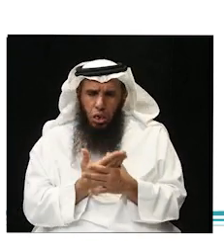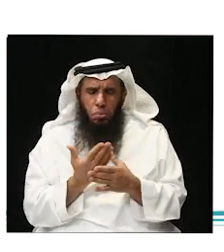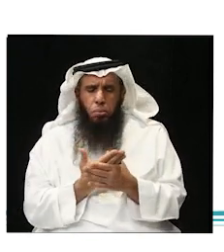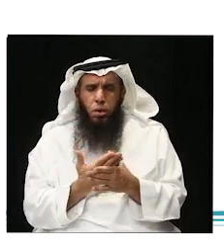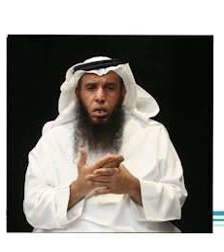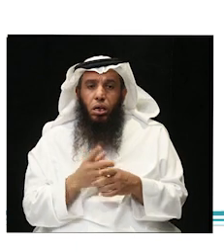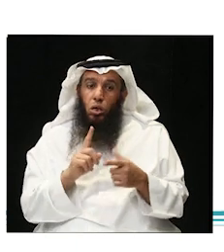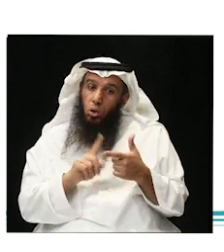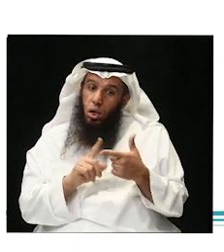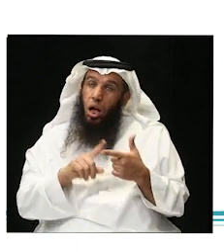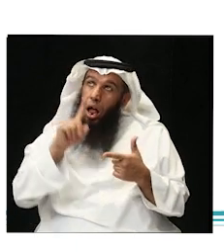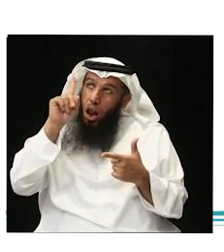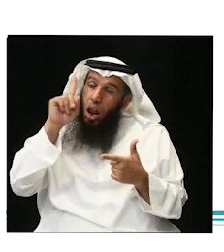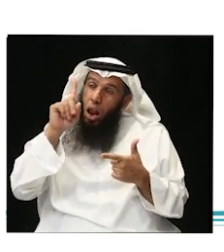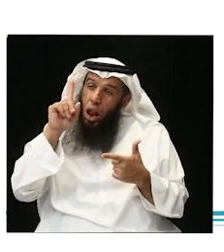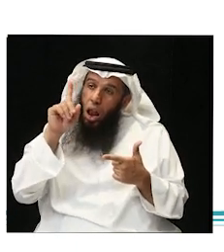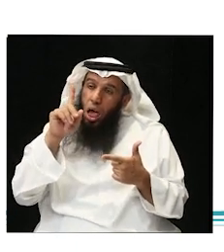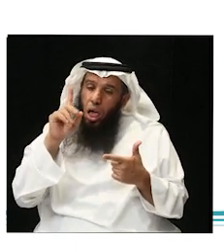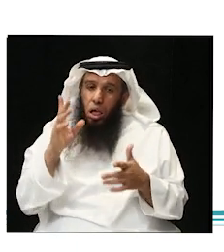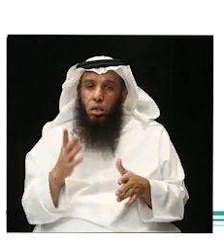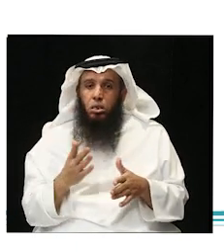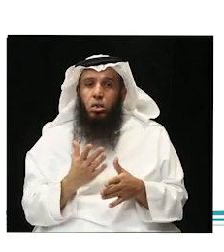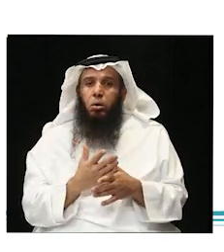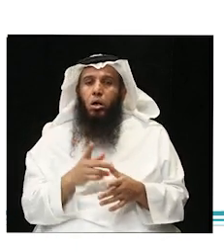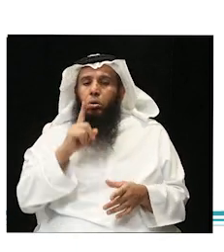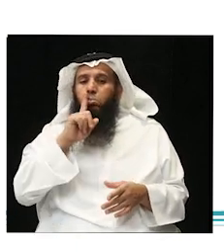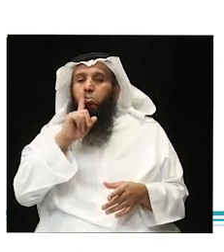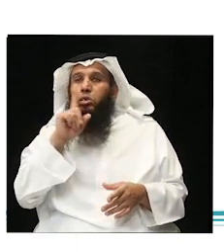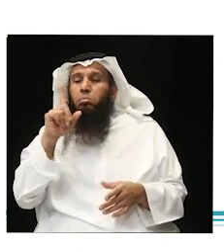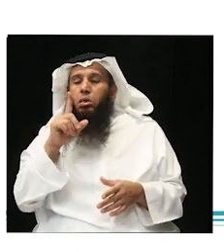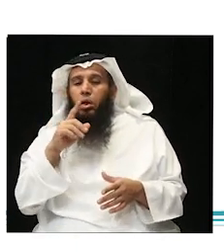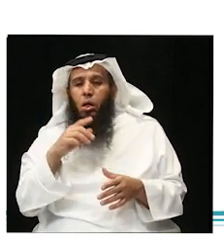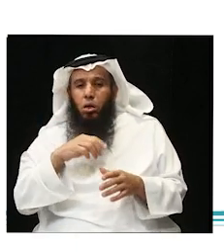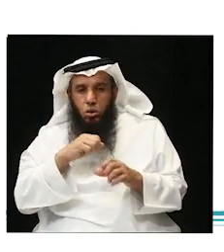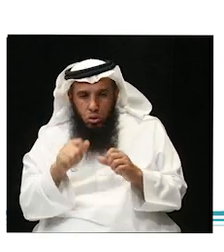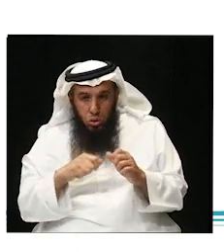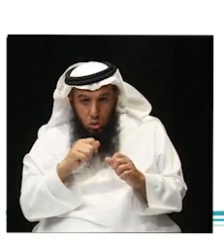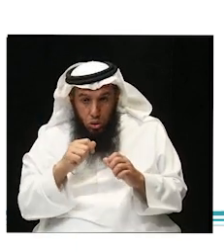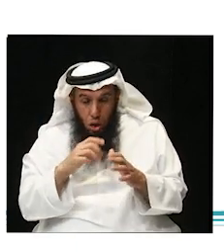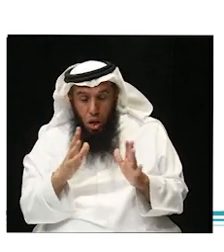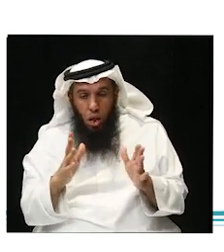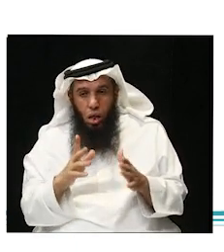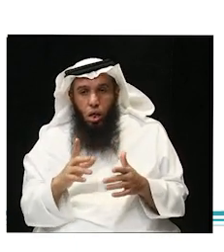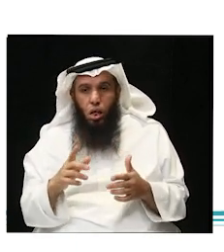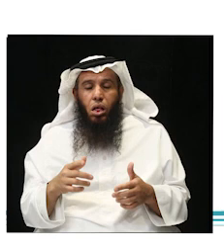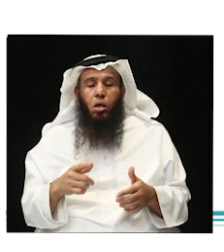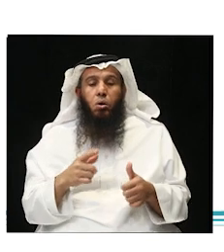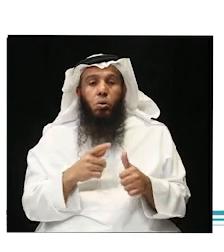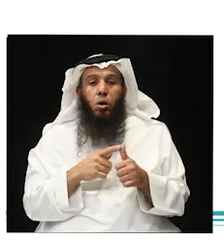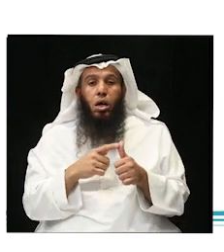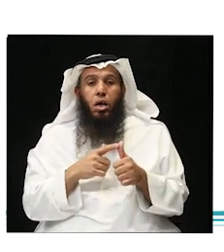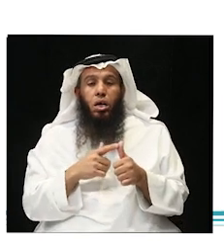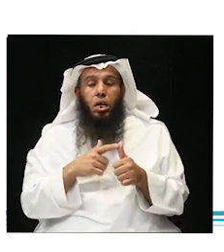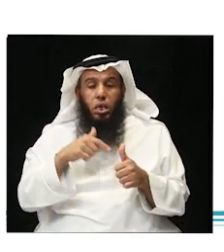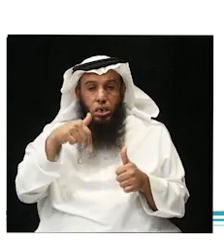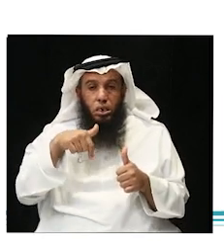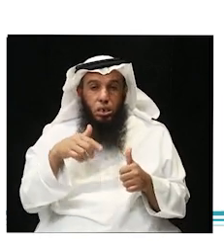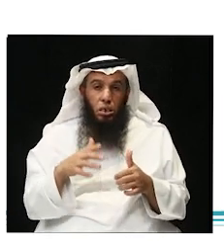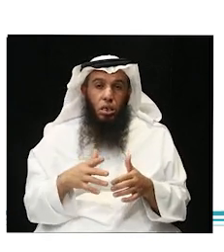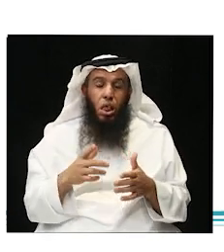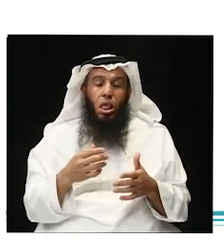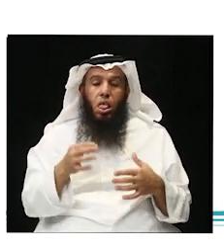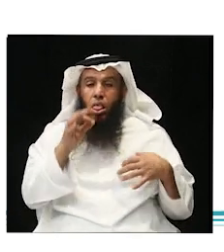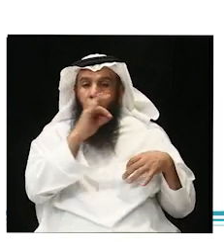رقم 6، حصول الأمن والطمأنينة وراحة البال، حصول الأمن والطمأنينة وراحة البال إذا الإنسان توكل على